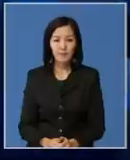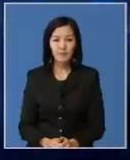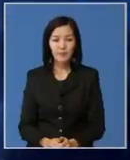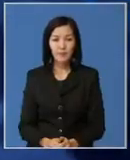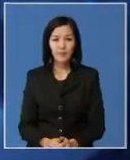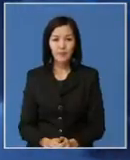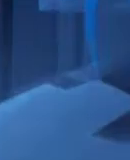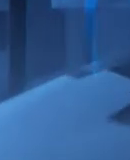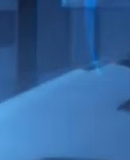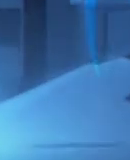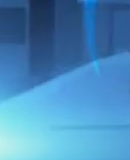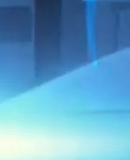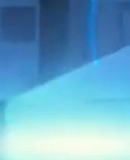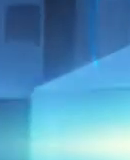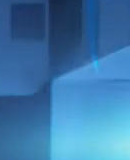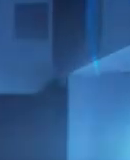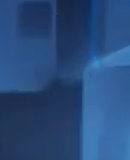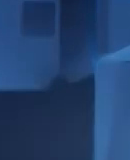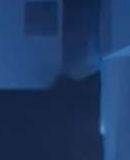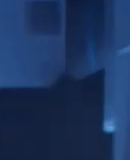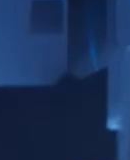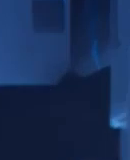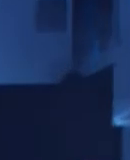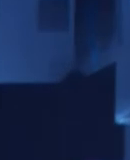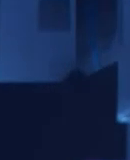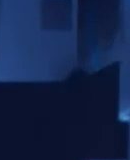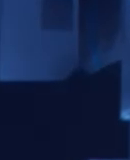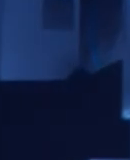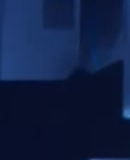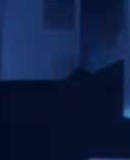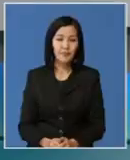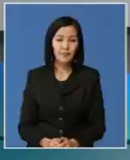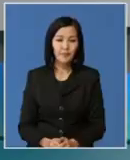Гүлжанат Мақұлжанова, Жасұлан Шымкенже, Жетісу телеарнасы.